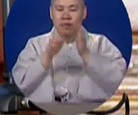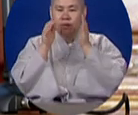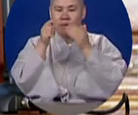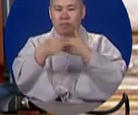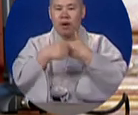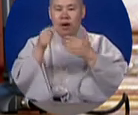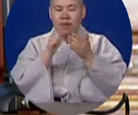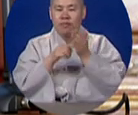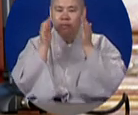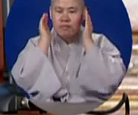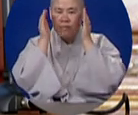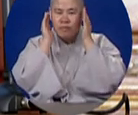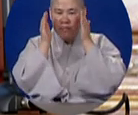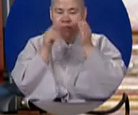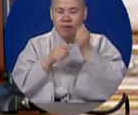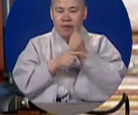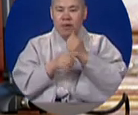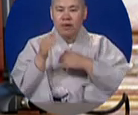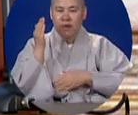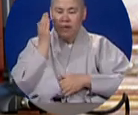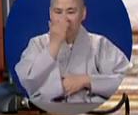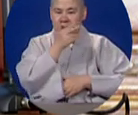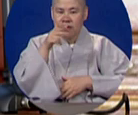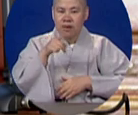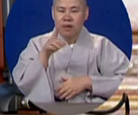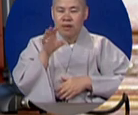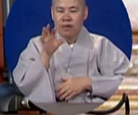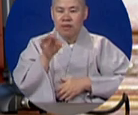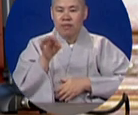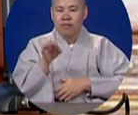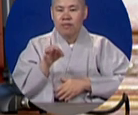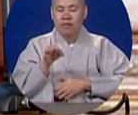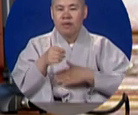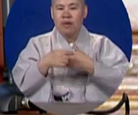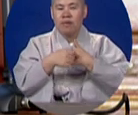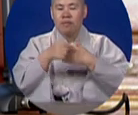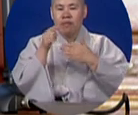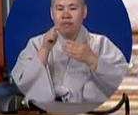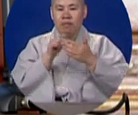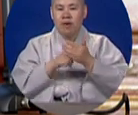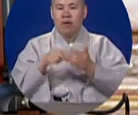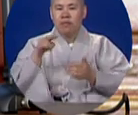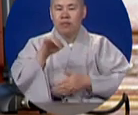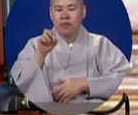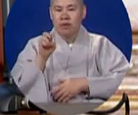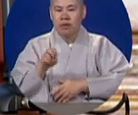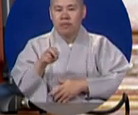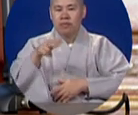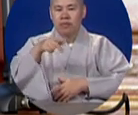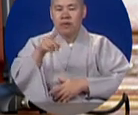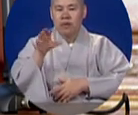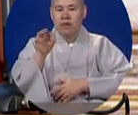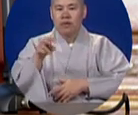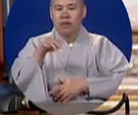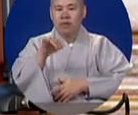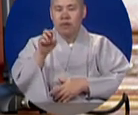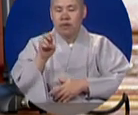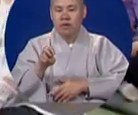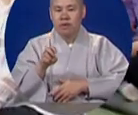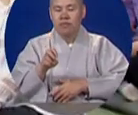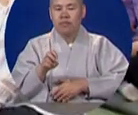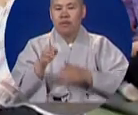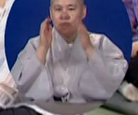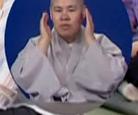깨끗한 정자 마음심자 정심공부에요 마음을